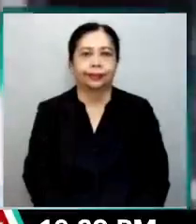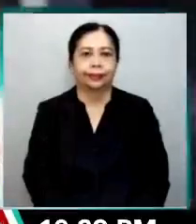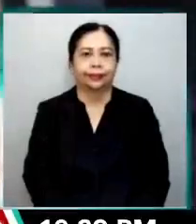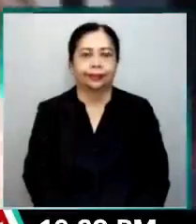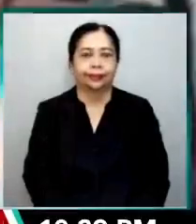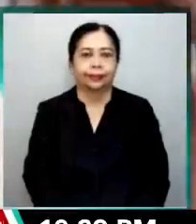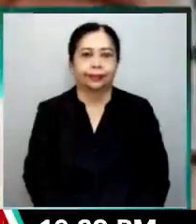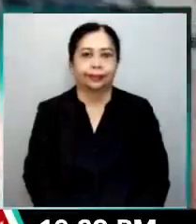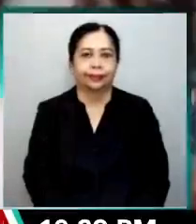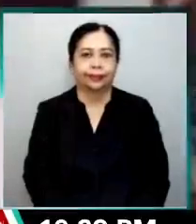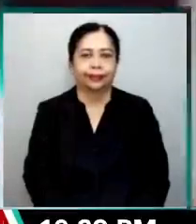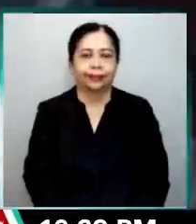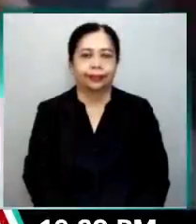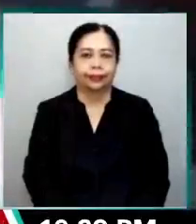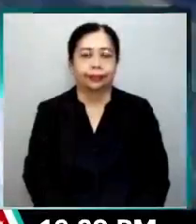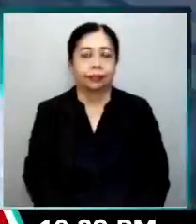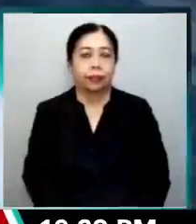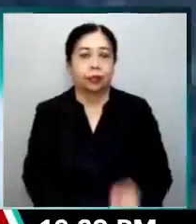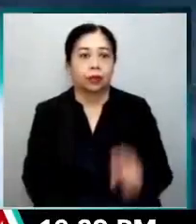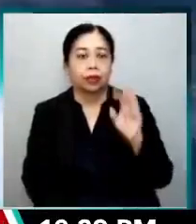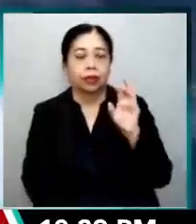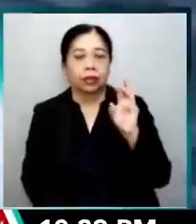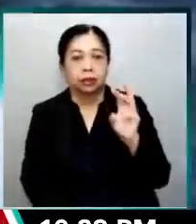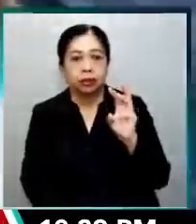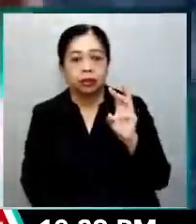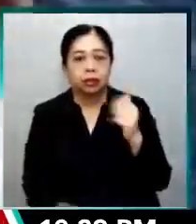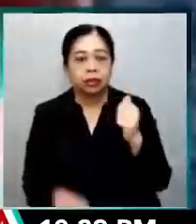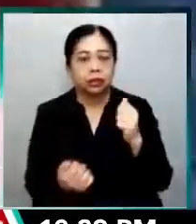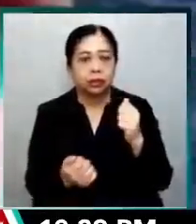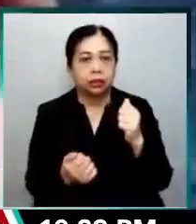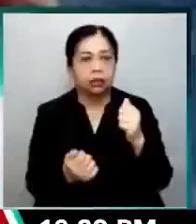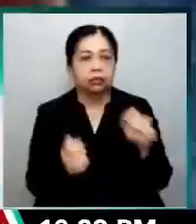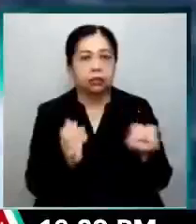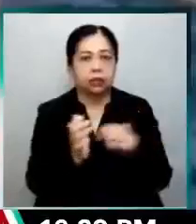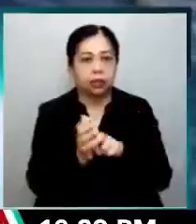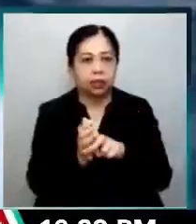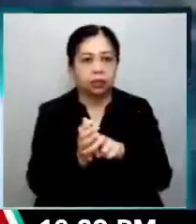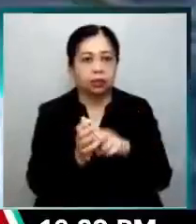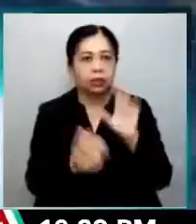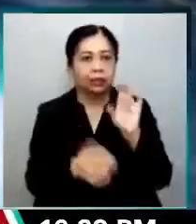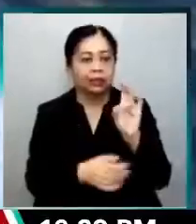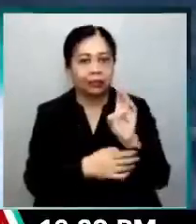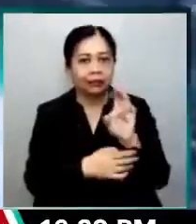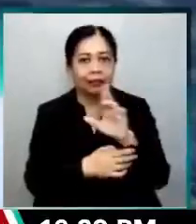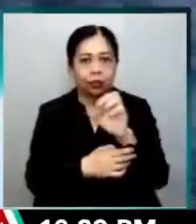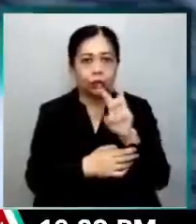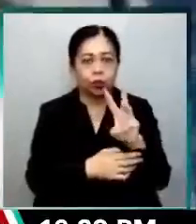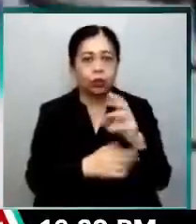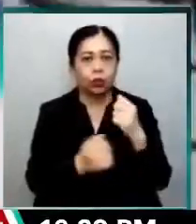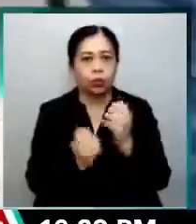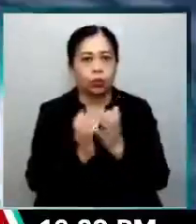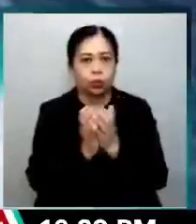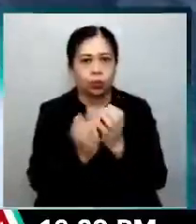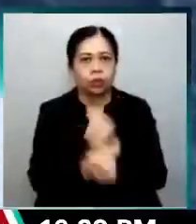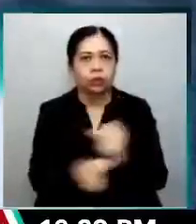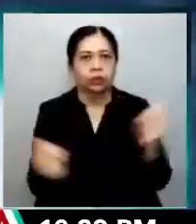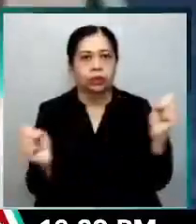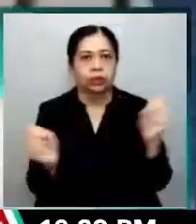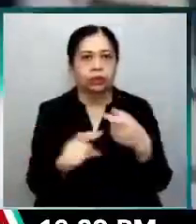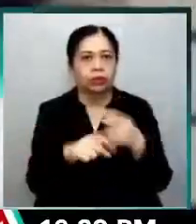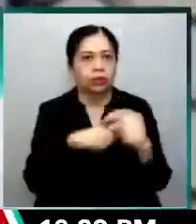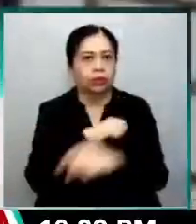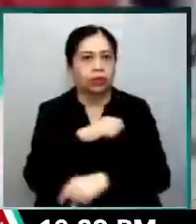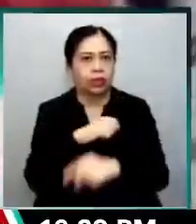anim na pasahero at pitong crew nasagip sa bangkang Nabas galing patnanungan Quezon ang motor banca